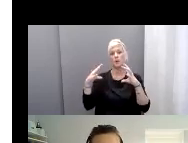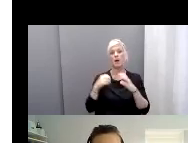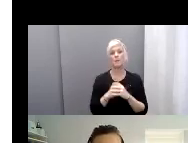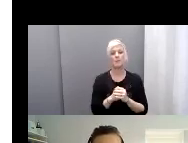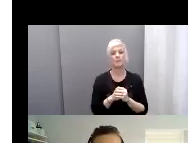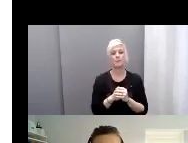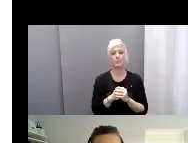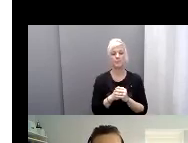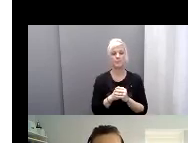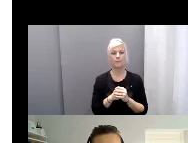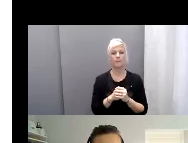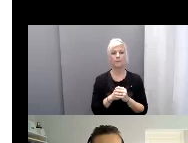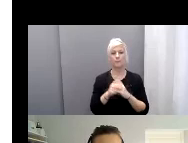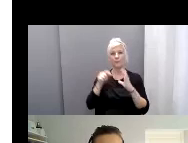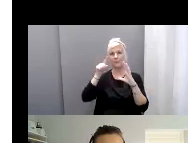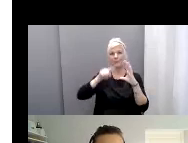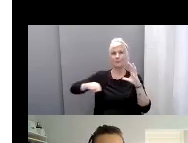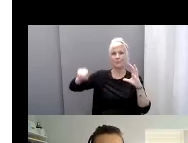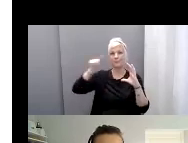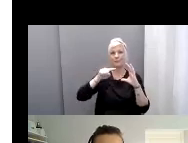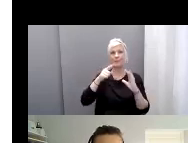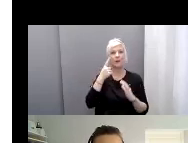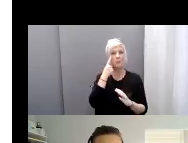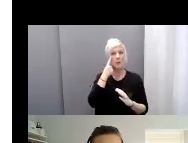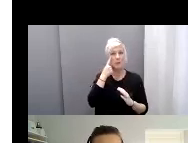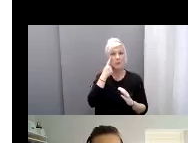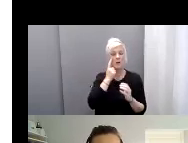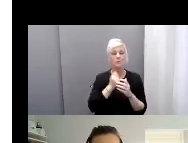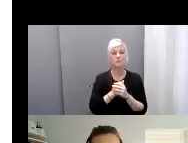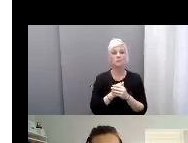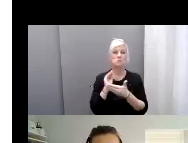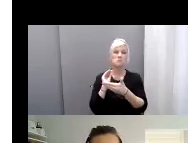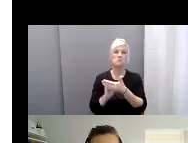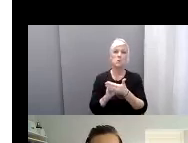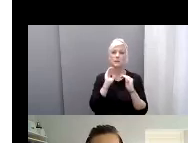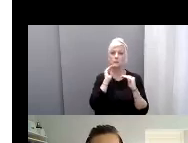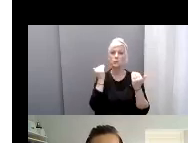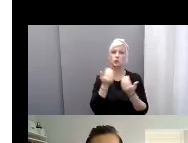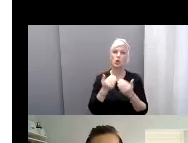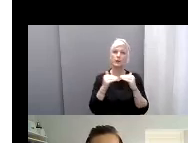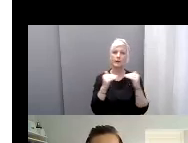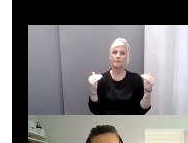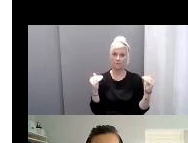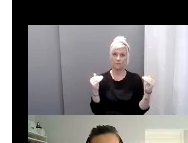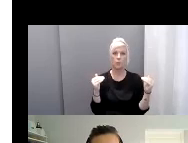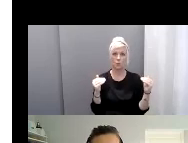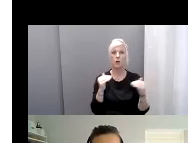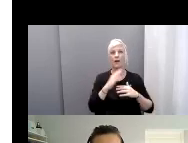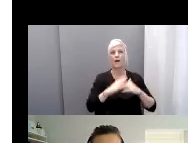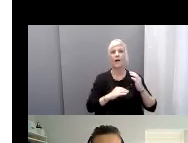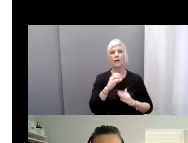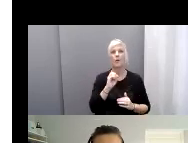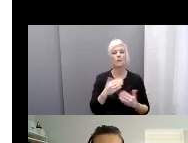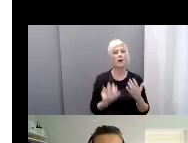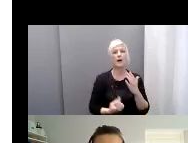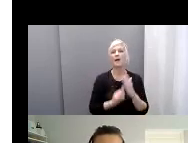bubblan som omger de här personerna som är blå, och där står det den sociala nivån. Och det handlar om vad som sker i mötet